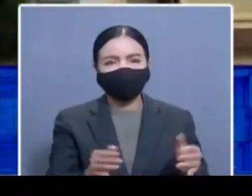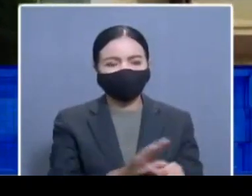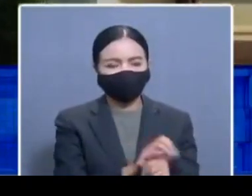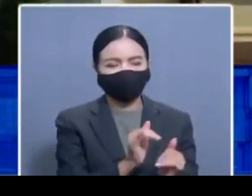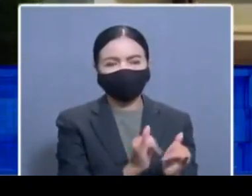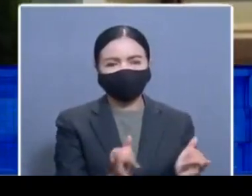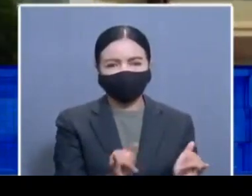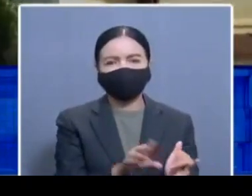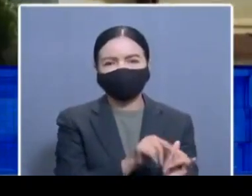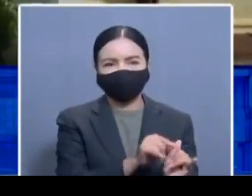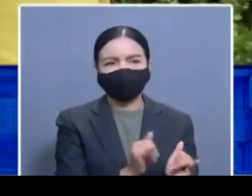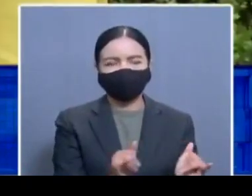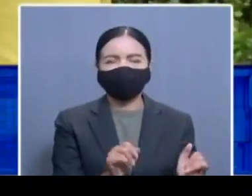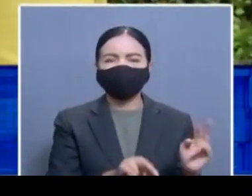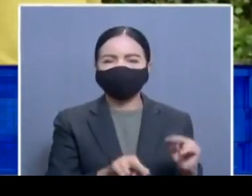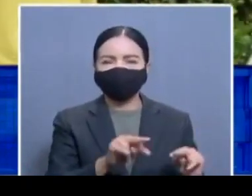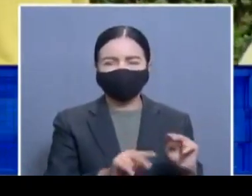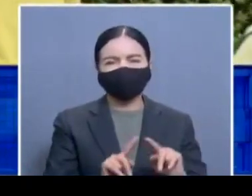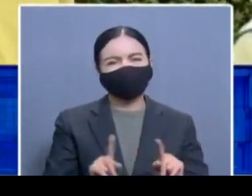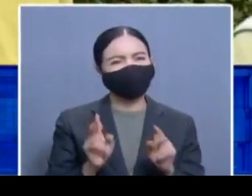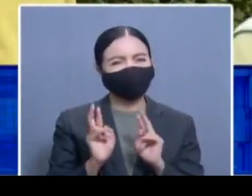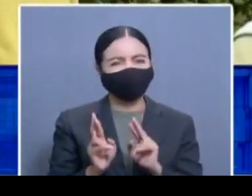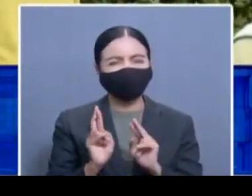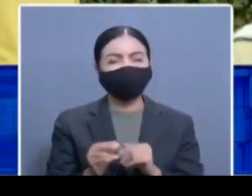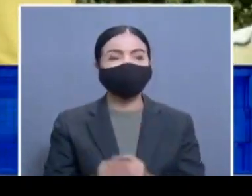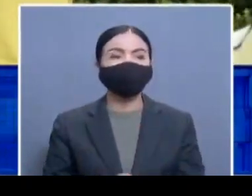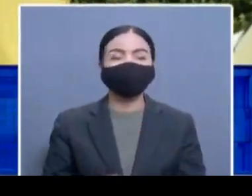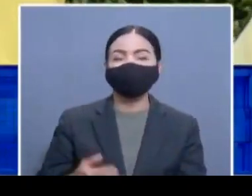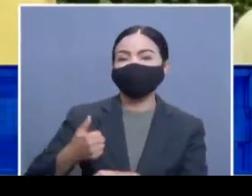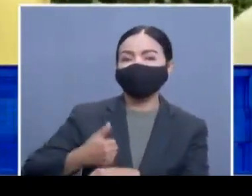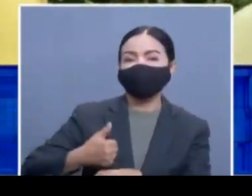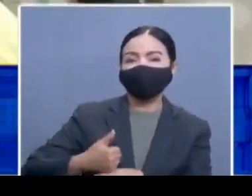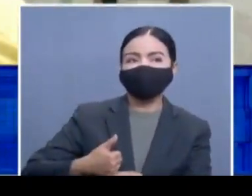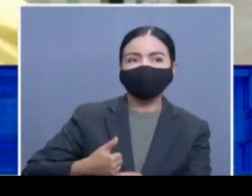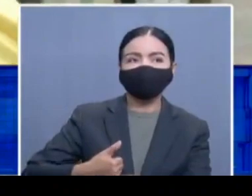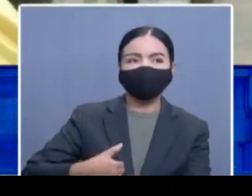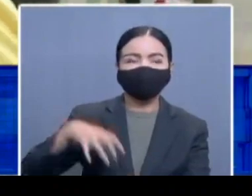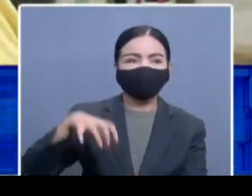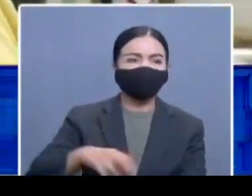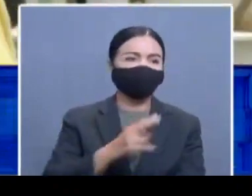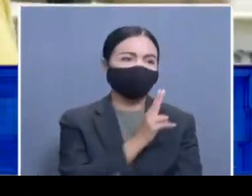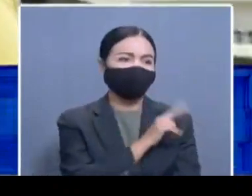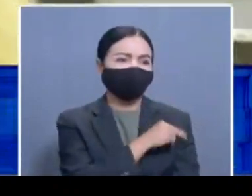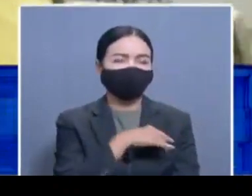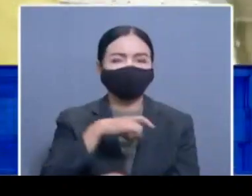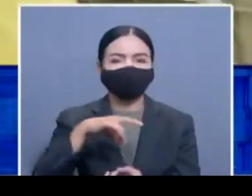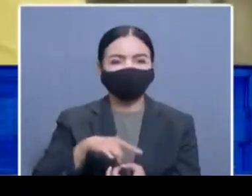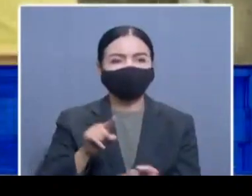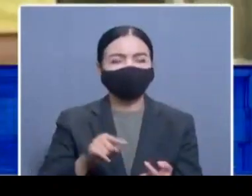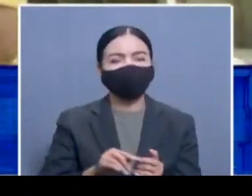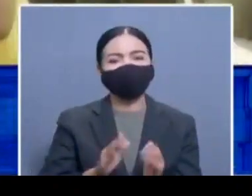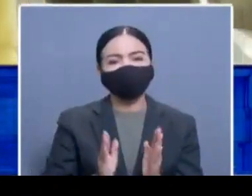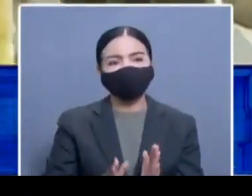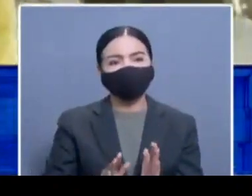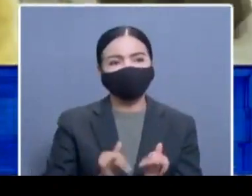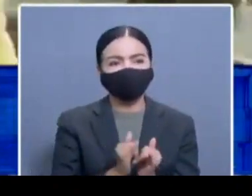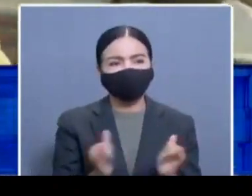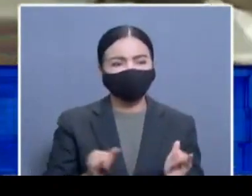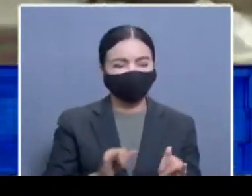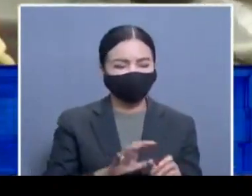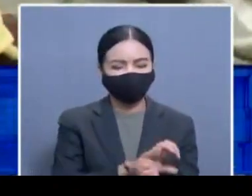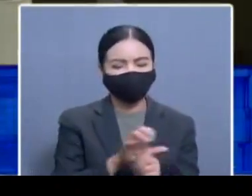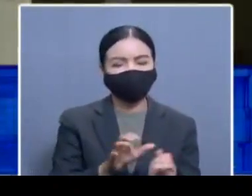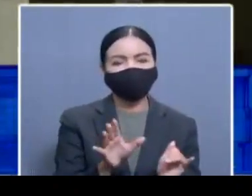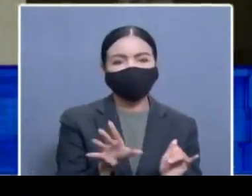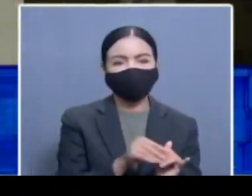ต่ยังคงต้องระมัดระวังโดยก่อนหน้านี้ผู้อำนวยการโรงพยาบาลสุโขทัยนั้นก็ยืนยันครับว่าสำหรับผู้ป่วยโควิด-19 ในเขตเมืองสุโข